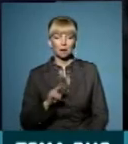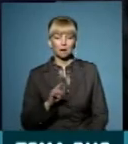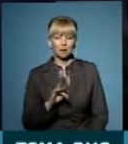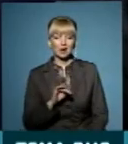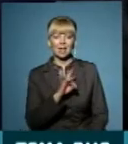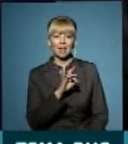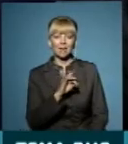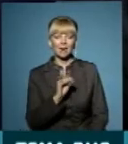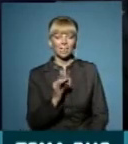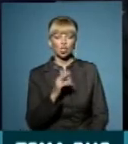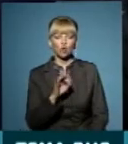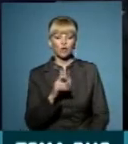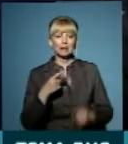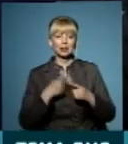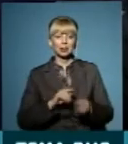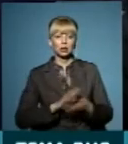рейдовій перевірці